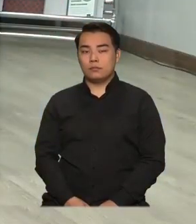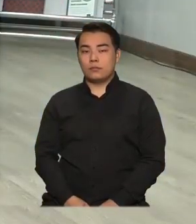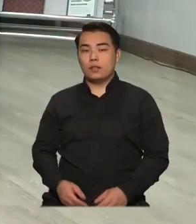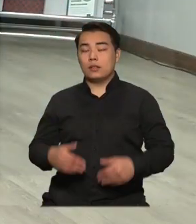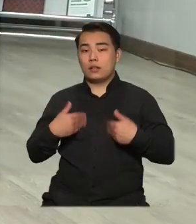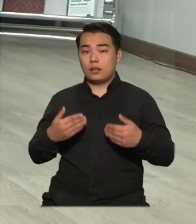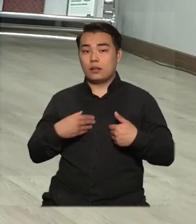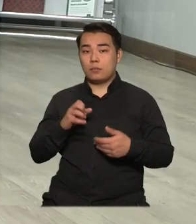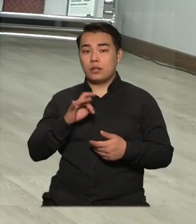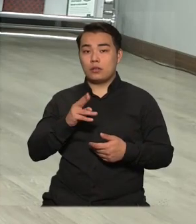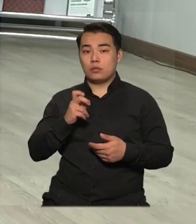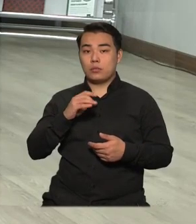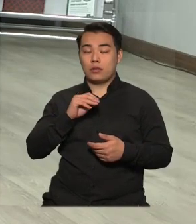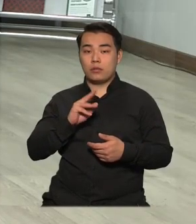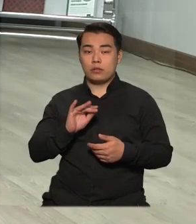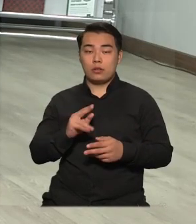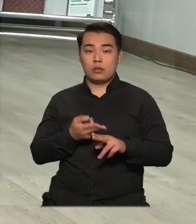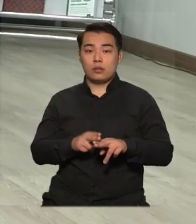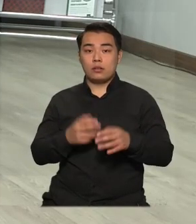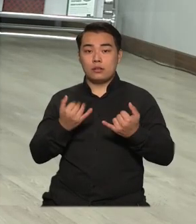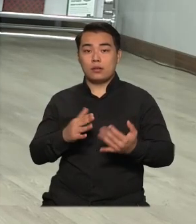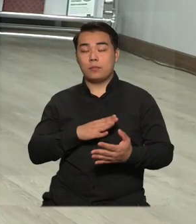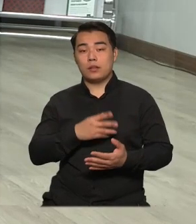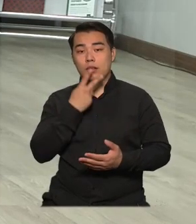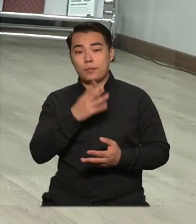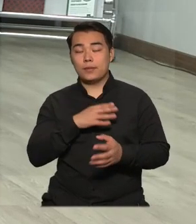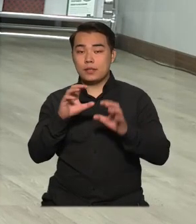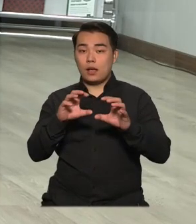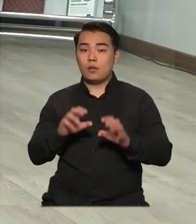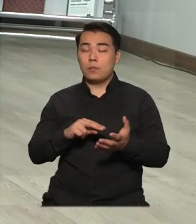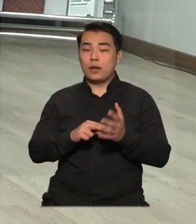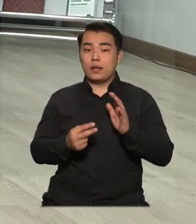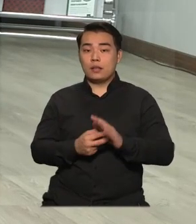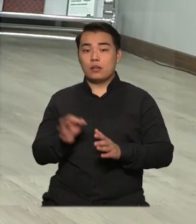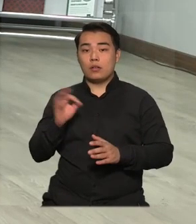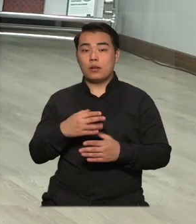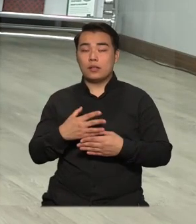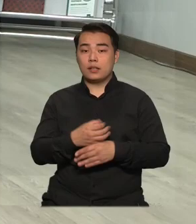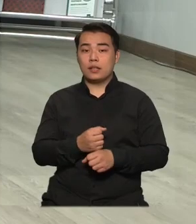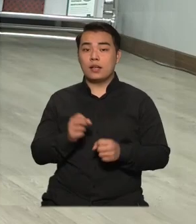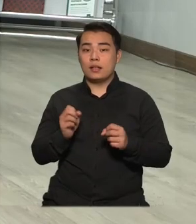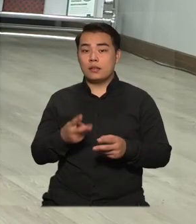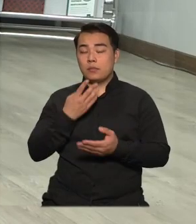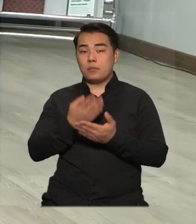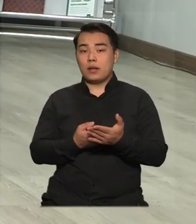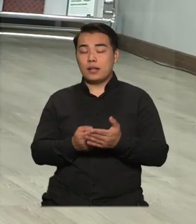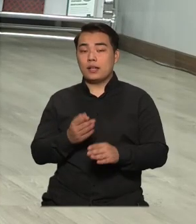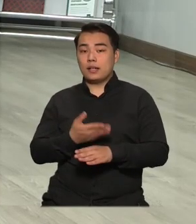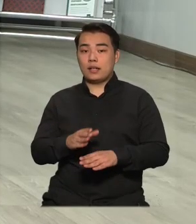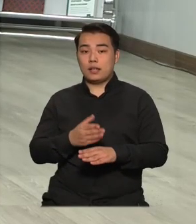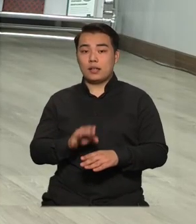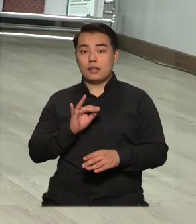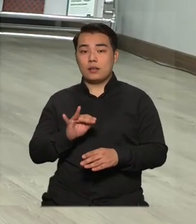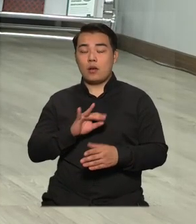Добрый вечер, Берик Турсунбекович. Сегодня в мажилисе вы рассматривали законопроект, да, о минимизации рисков при кредитовании, да, и